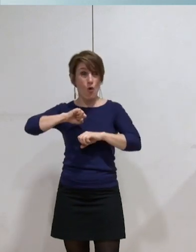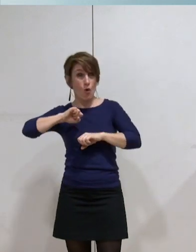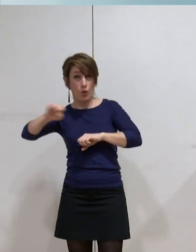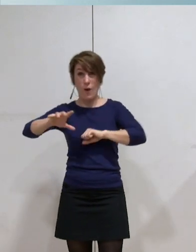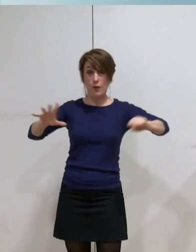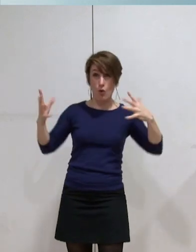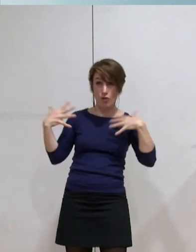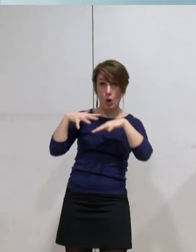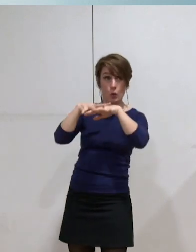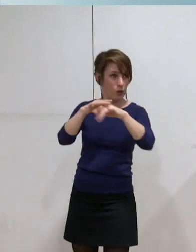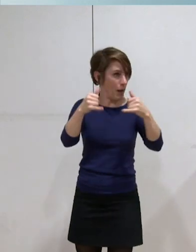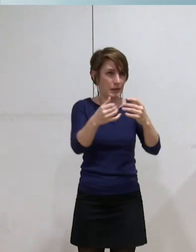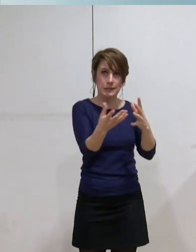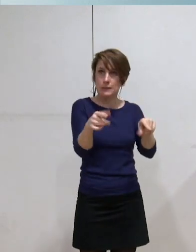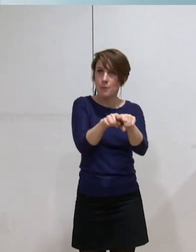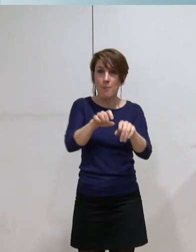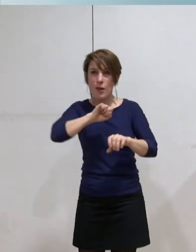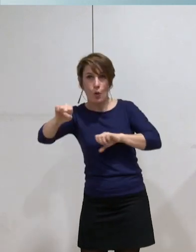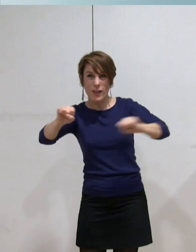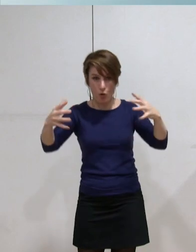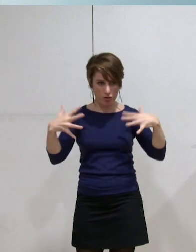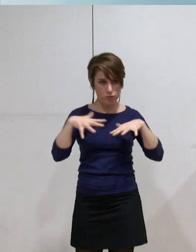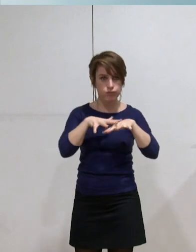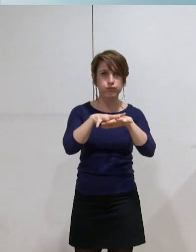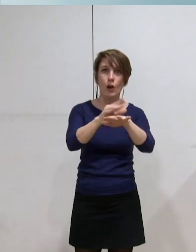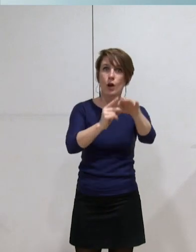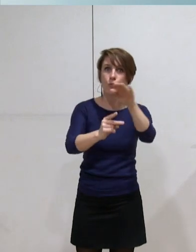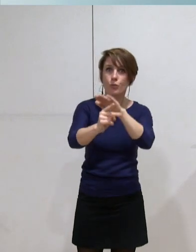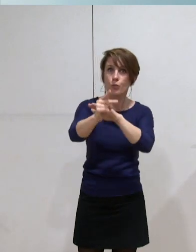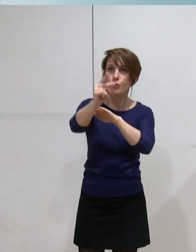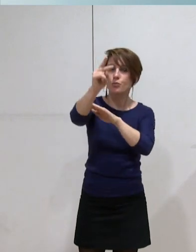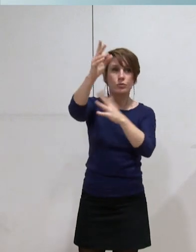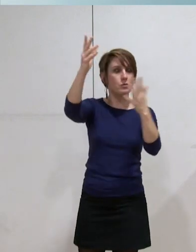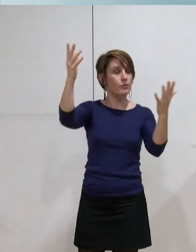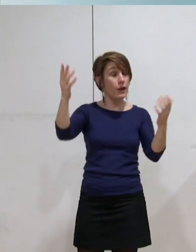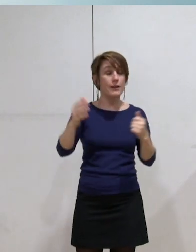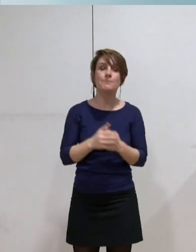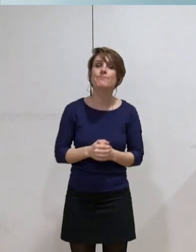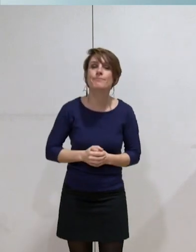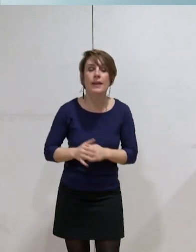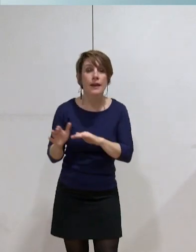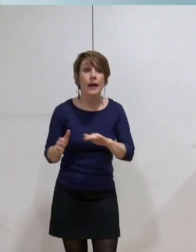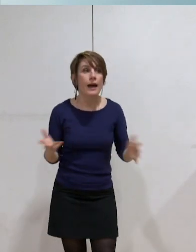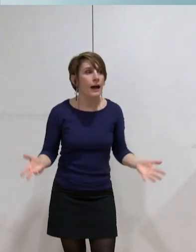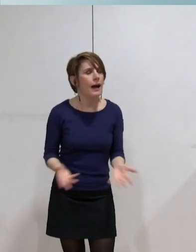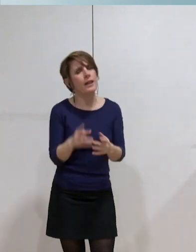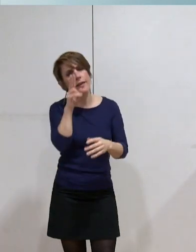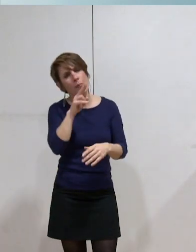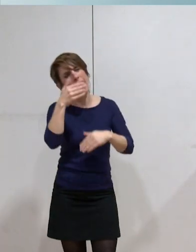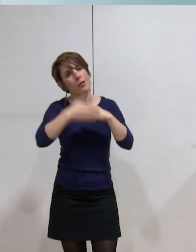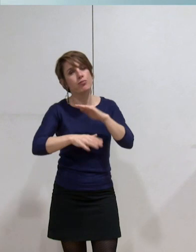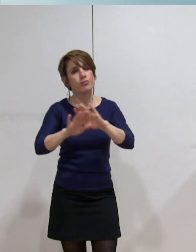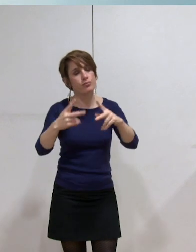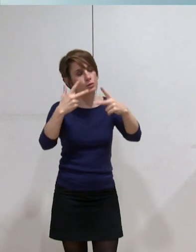droite ça c'est Merville voyez la politique autrement jusqu'au conseil municipal allez blague à part